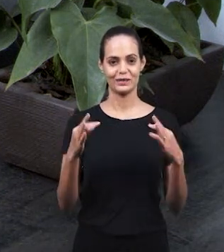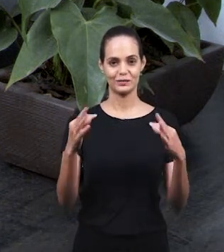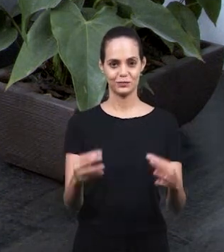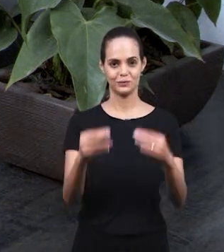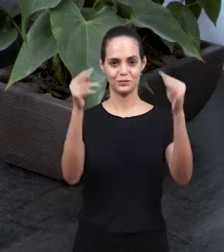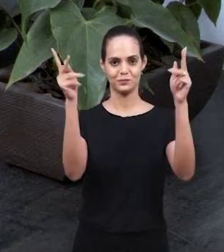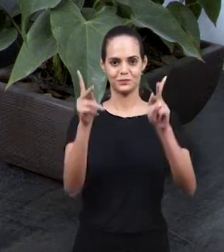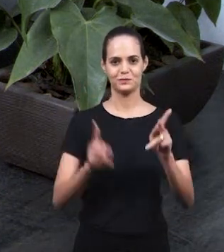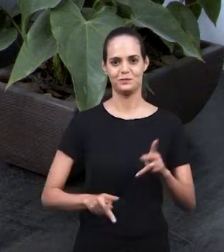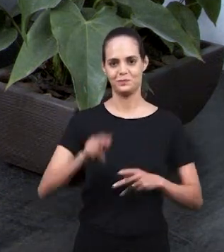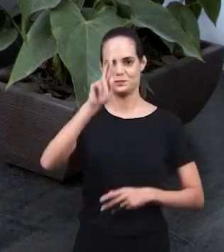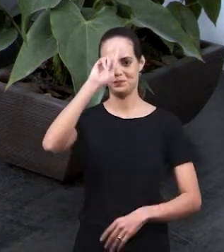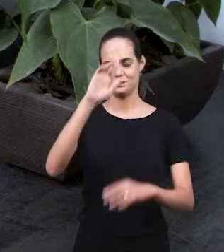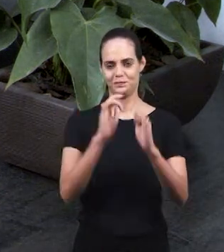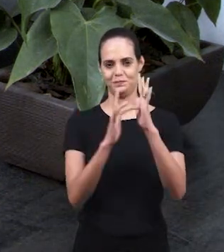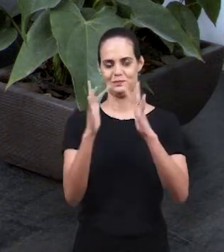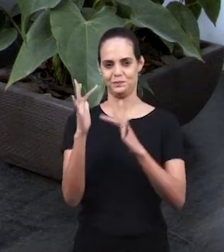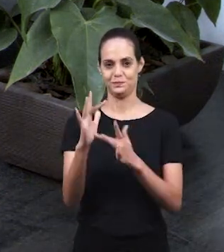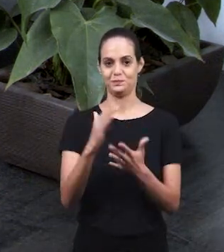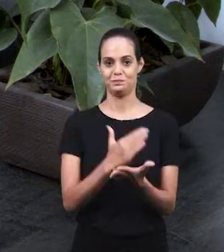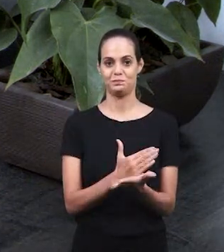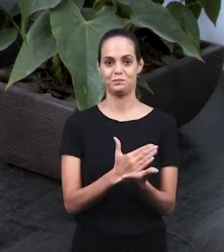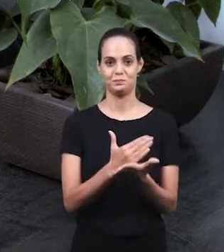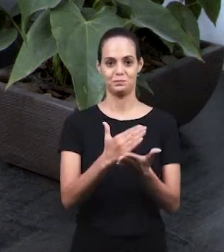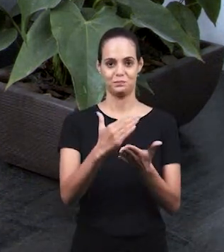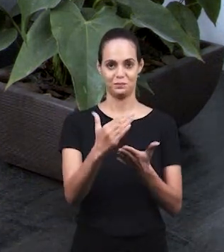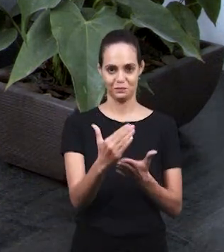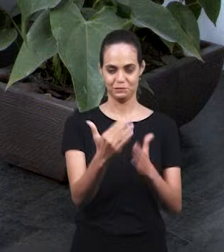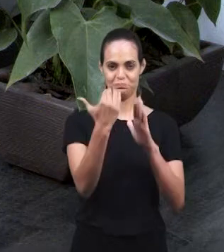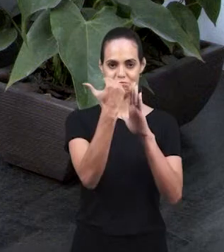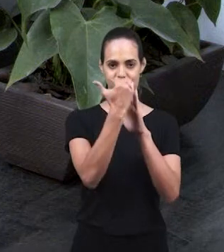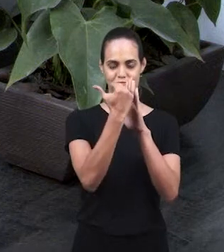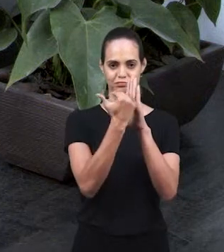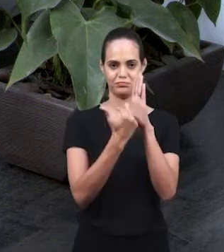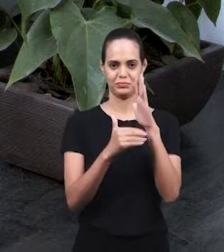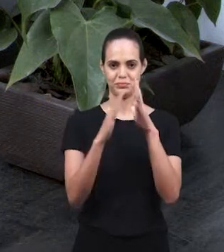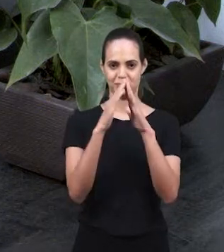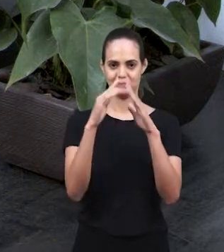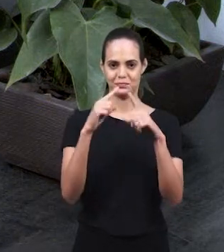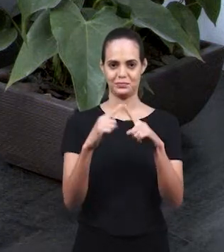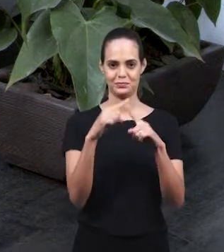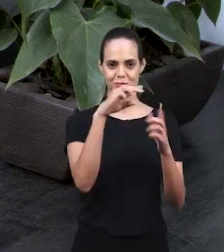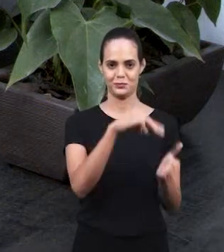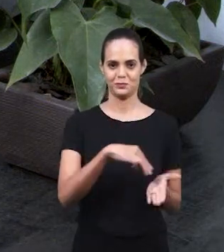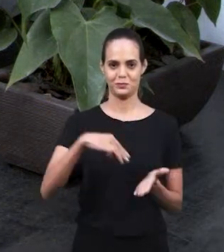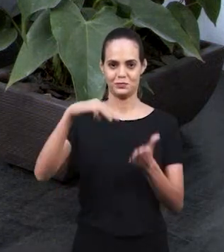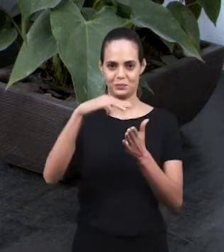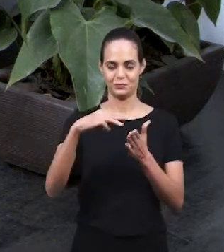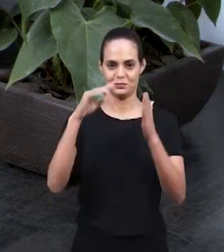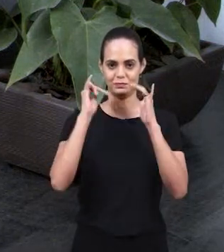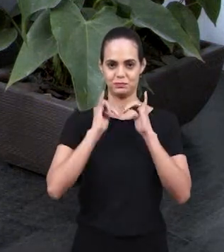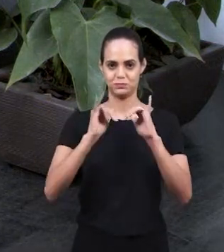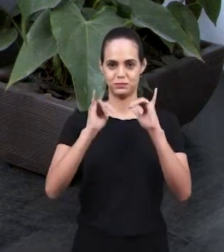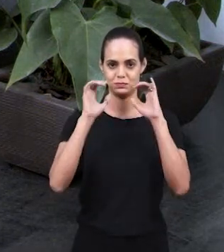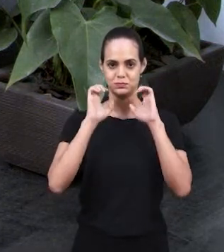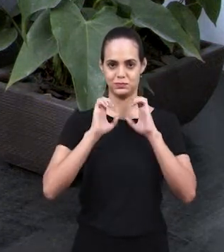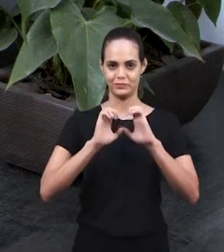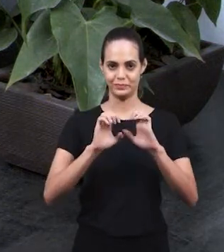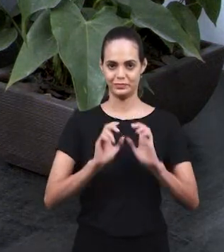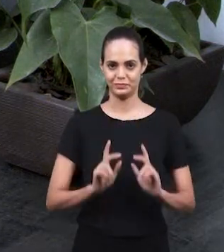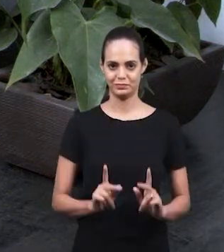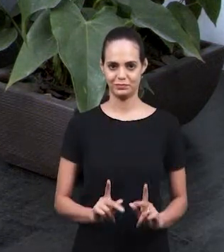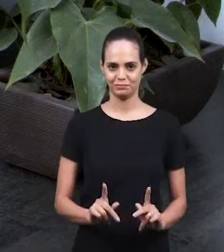Je salue à tous dans la paix du Seigneur Jésus. Nous commençons une édition de plus de la programmation de l'Église chrétienne Maranatha